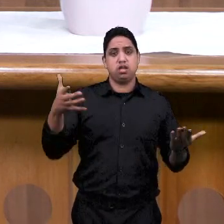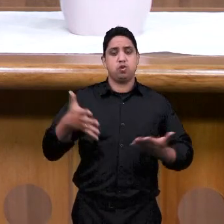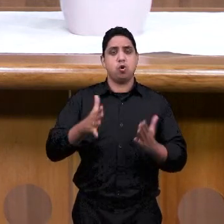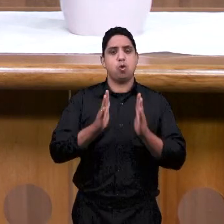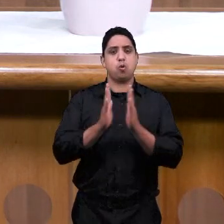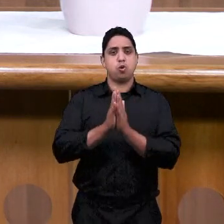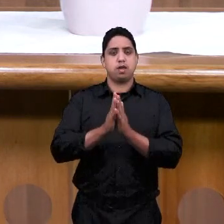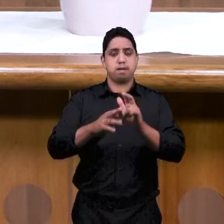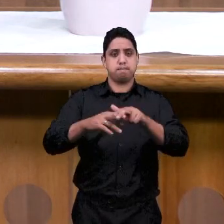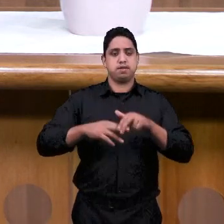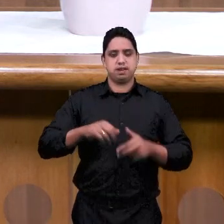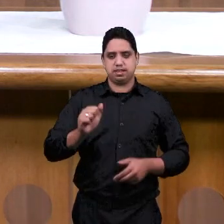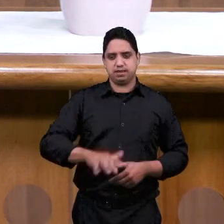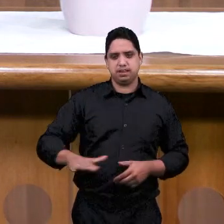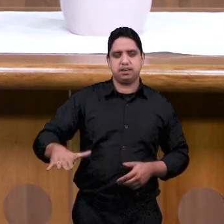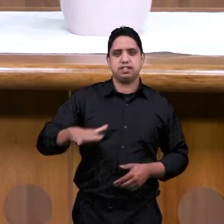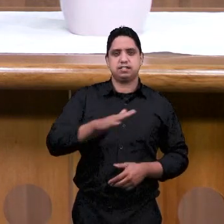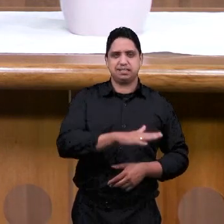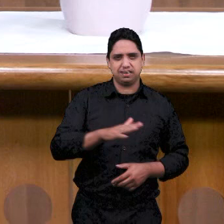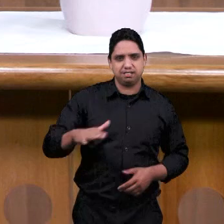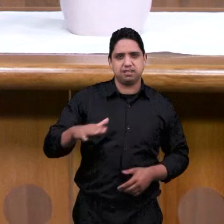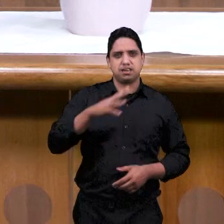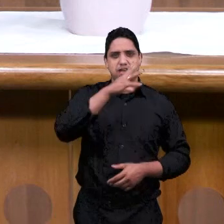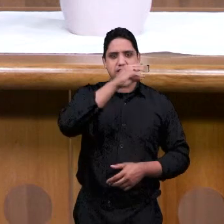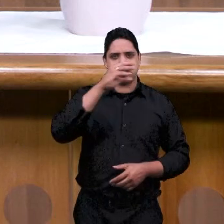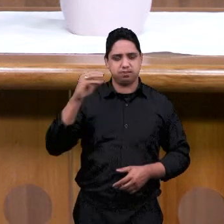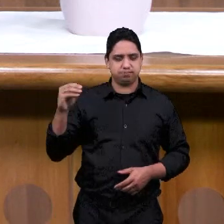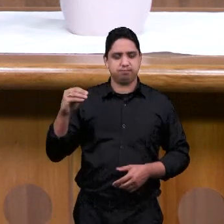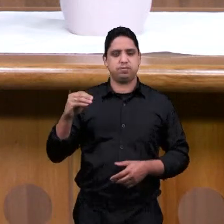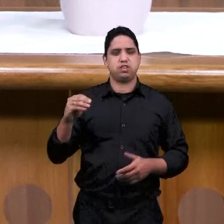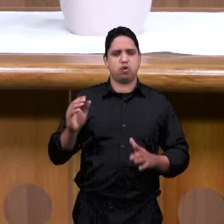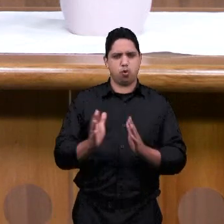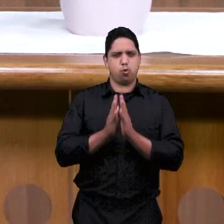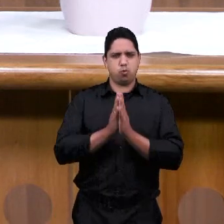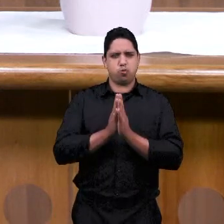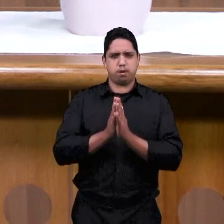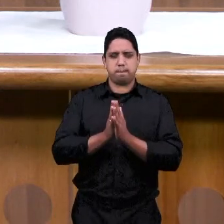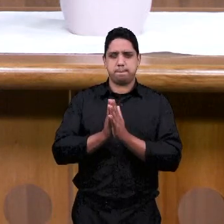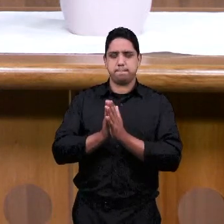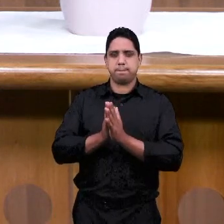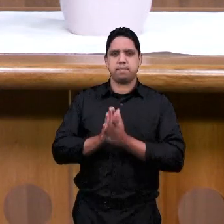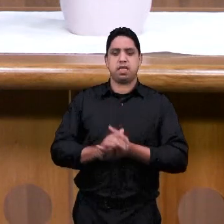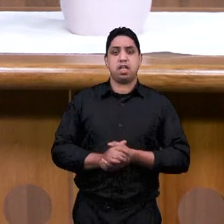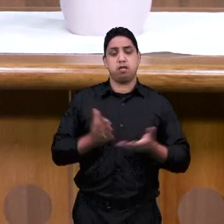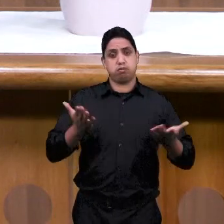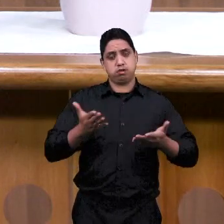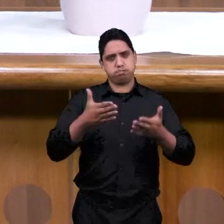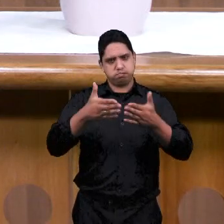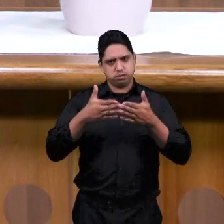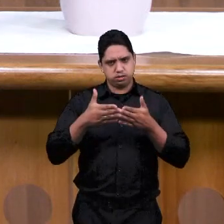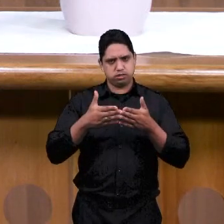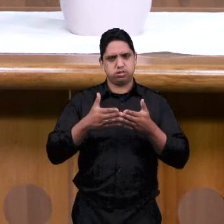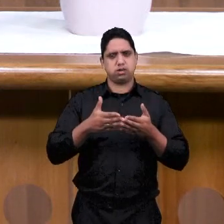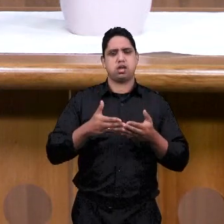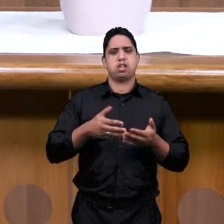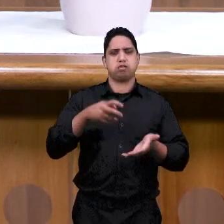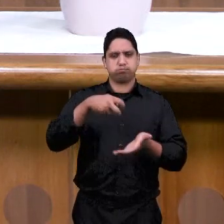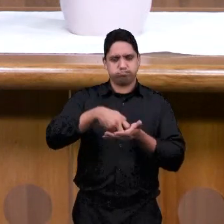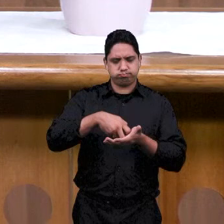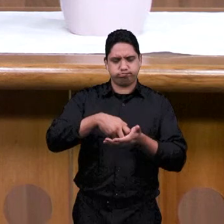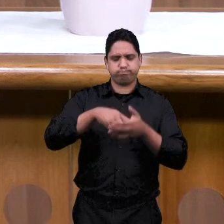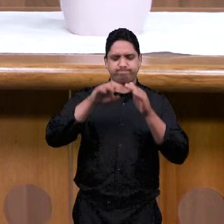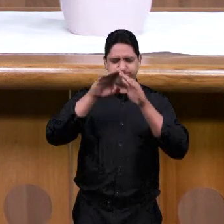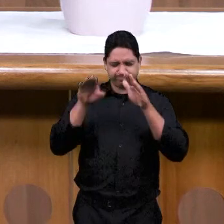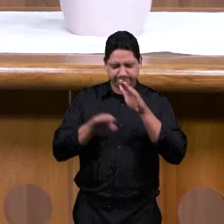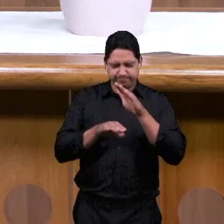nos enfants intermédiaires et adolescents. Nous allons donc demander qu'elles soient en position de révérence devant le